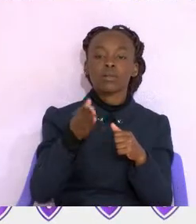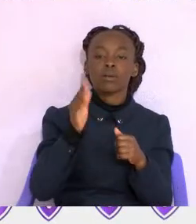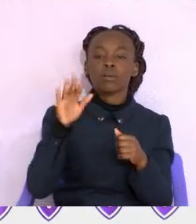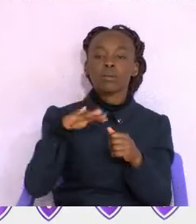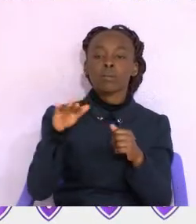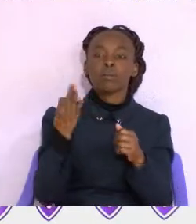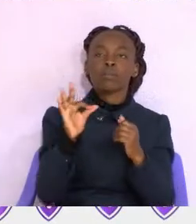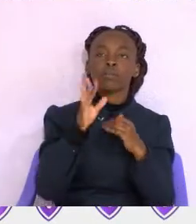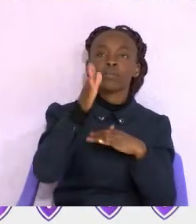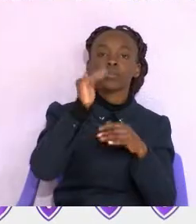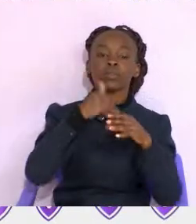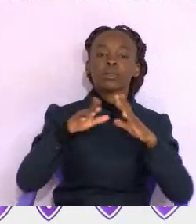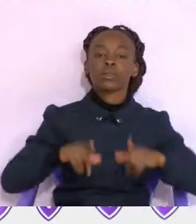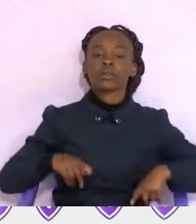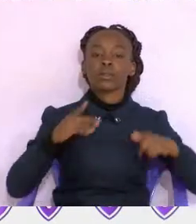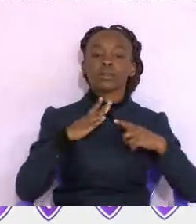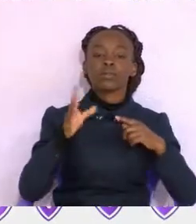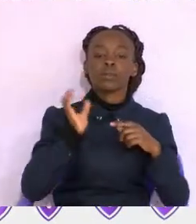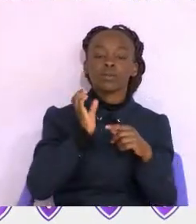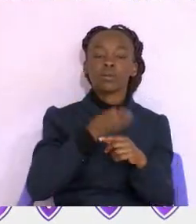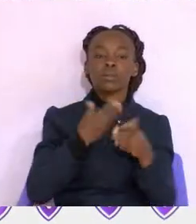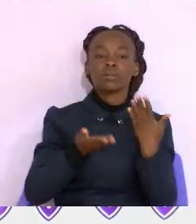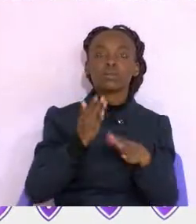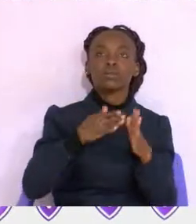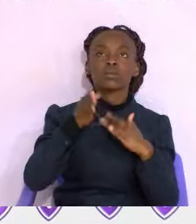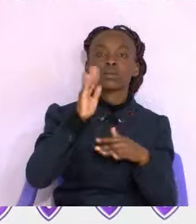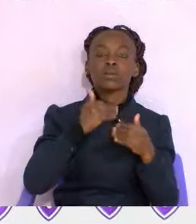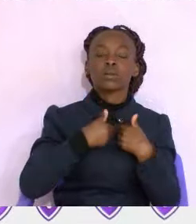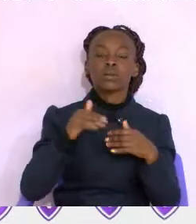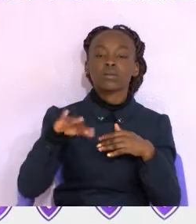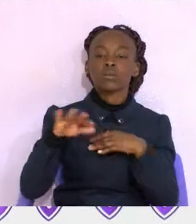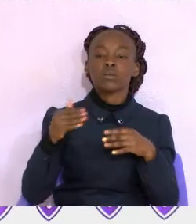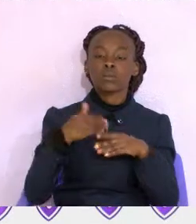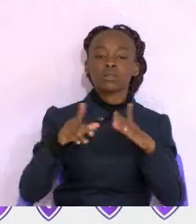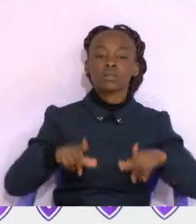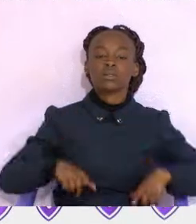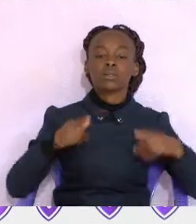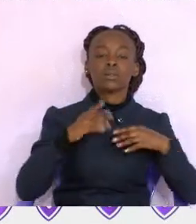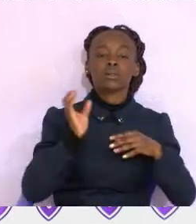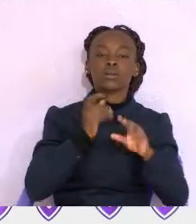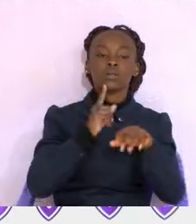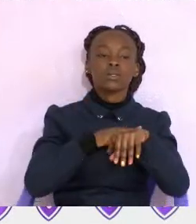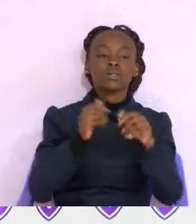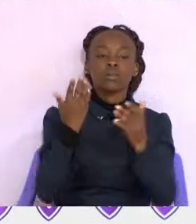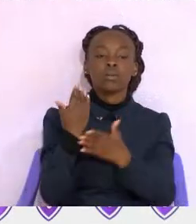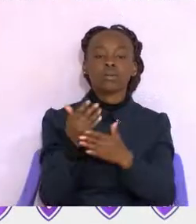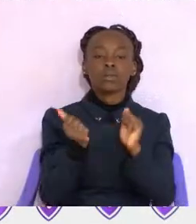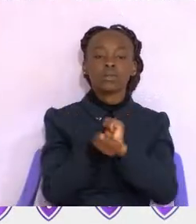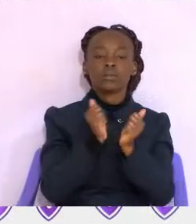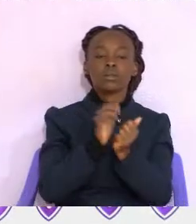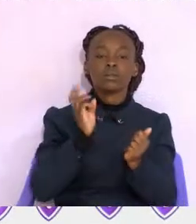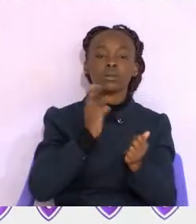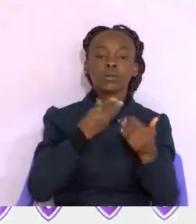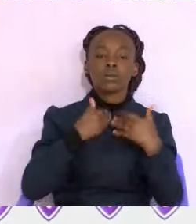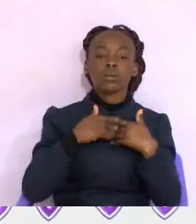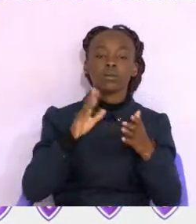yetu. Wacha Mungu akawe na mahala, ili hata wakati mambo yanageuka, wapendwa, tukawe na mahala pa kukimbilia.